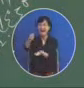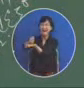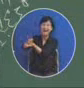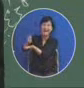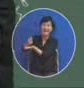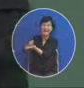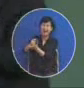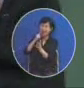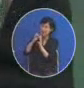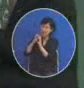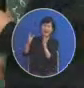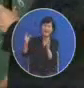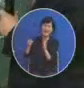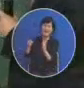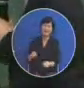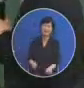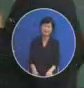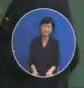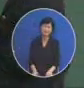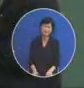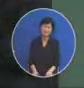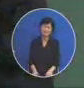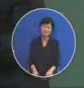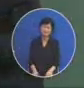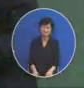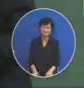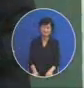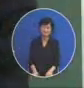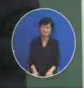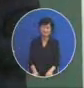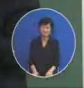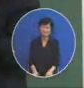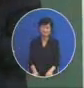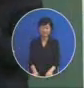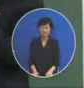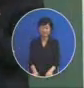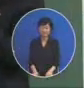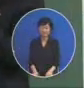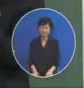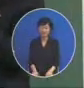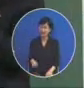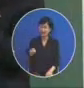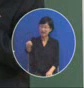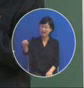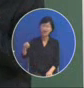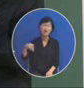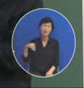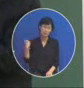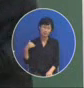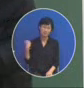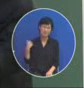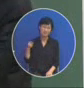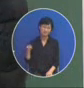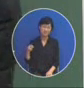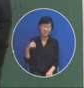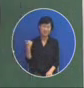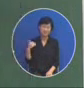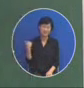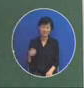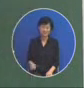when they're talking about me, they say, "Oh, Yu-Gong-Soo, he's strong and he's a feisty one." 몰라서 그렇습니다. It's because they don't